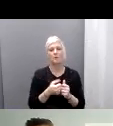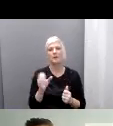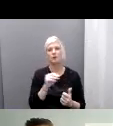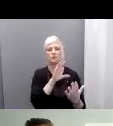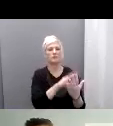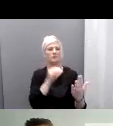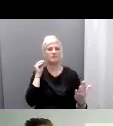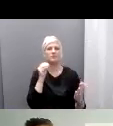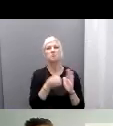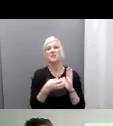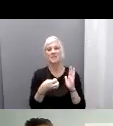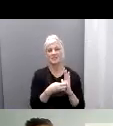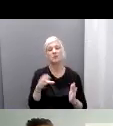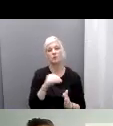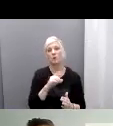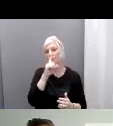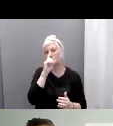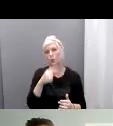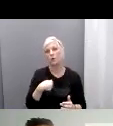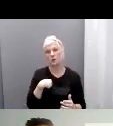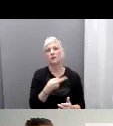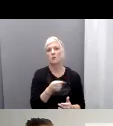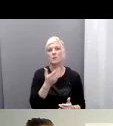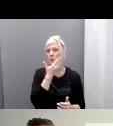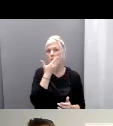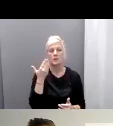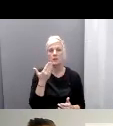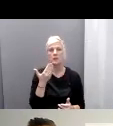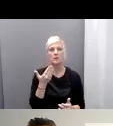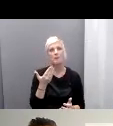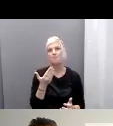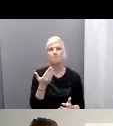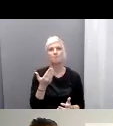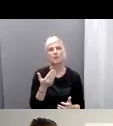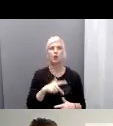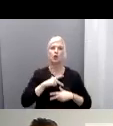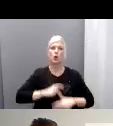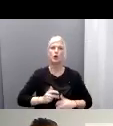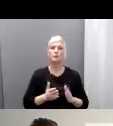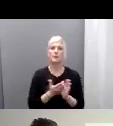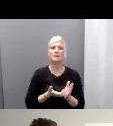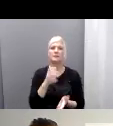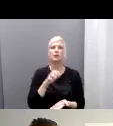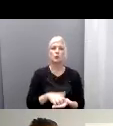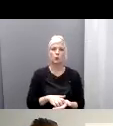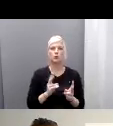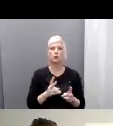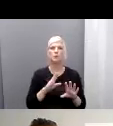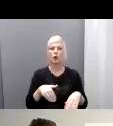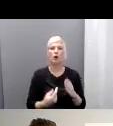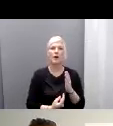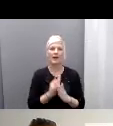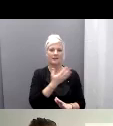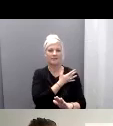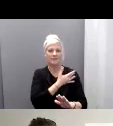så går det att förstå på det sättet, och att de inte har varit nöjda med situationer som har hänt eller att de har